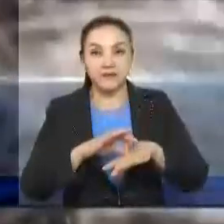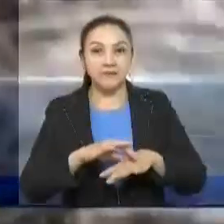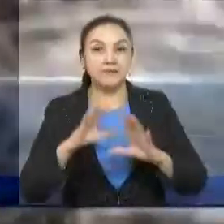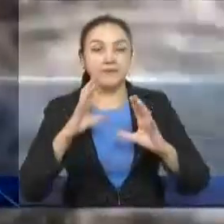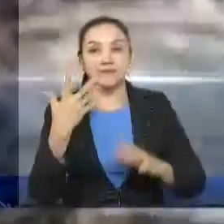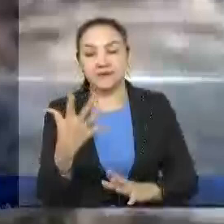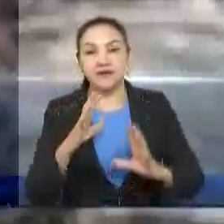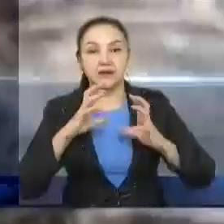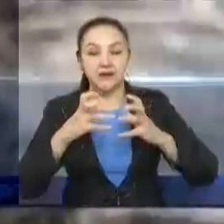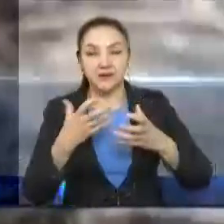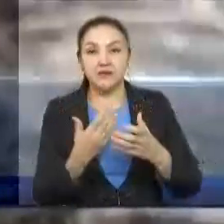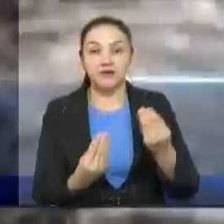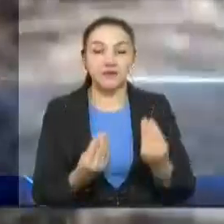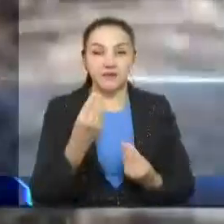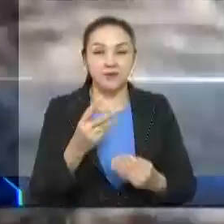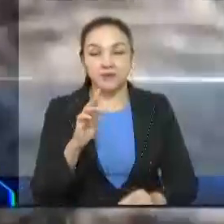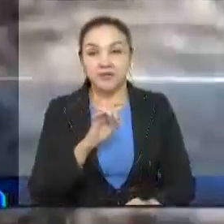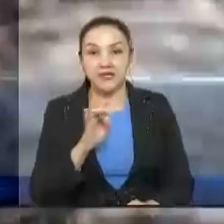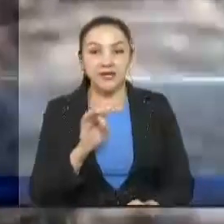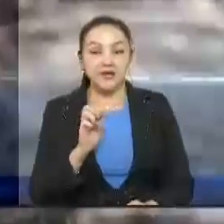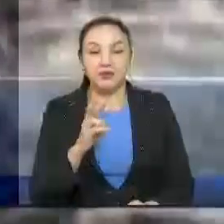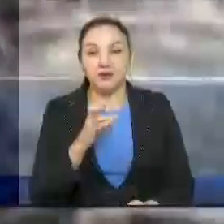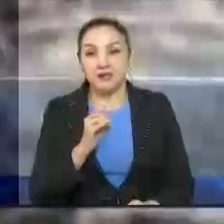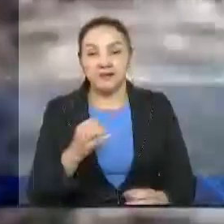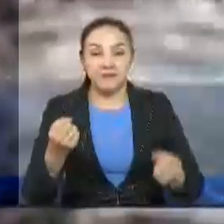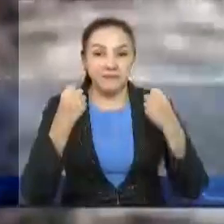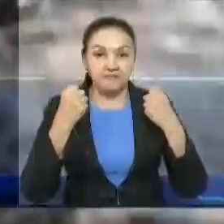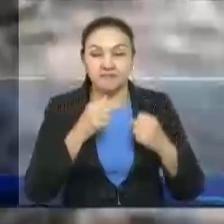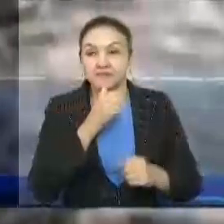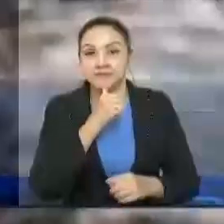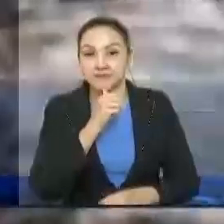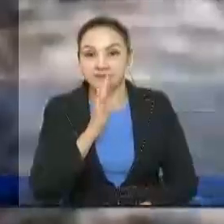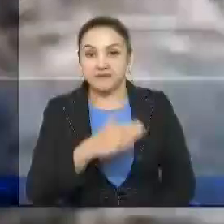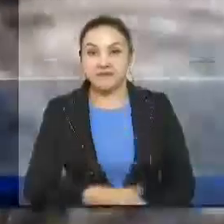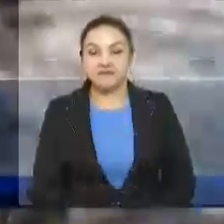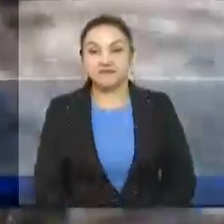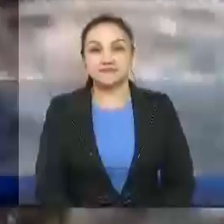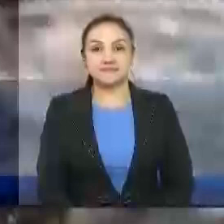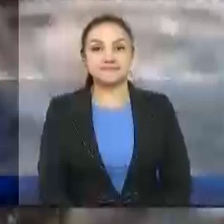дүниежүзілік көшпенділер ойындарында көкпар және аударыспақ спорты бойынша бақ сынамақ.